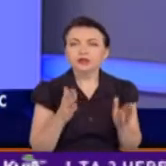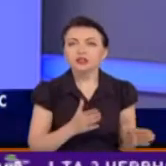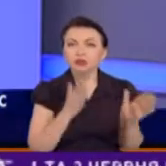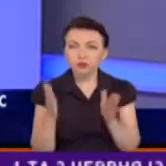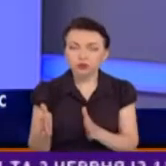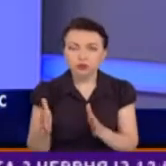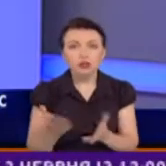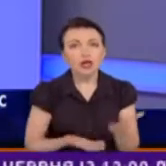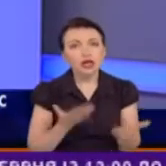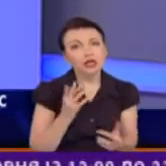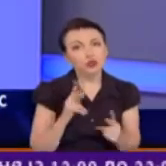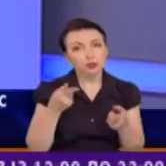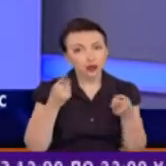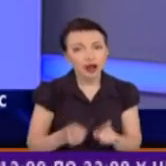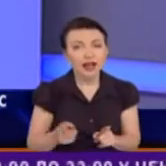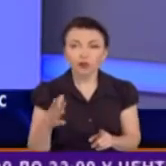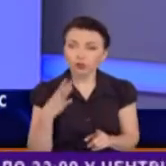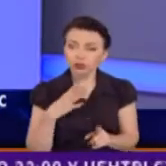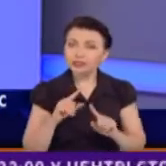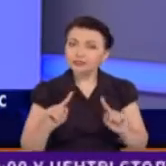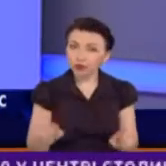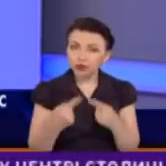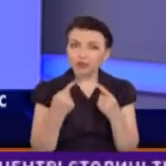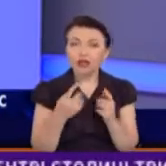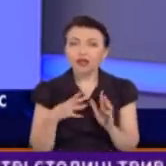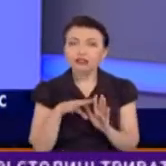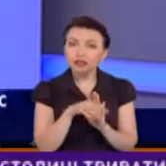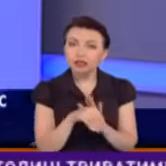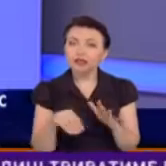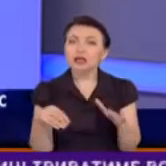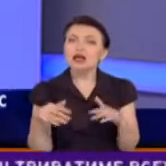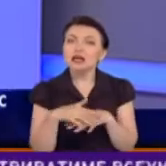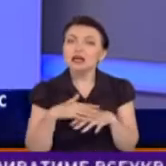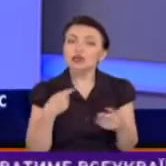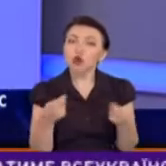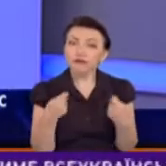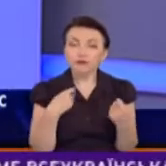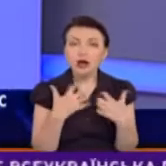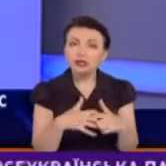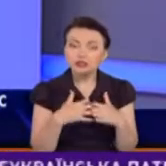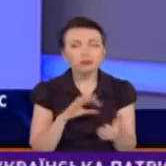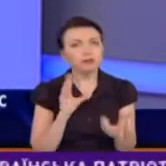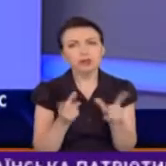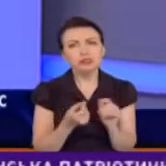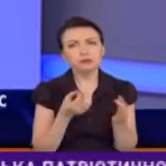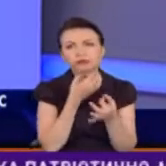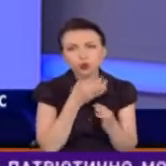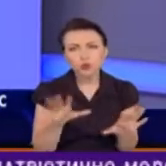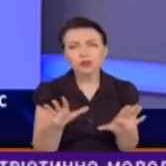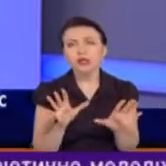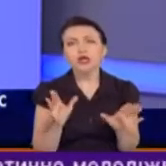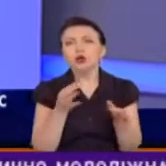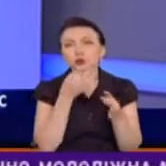відтермінування. Якщо б реально були створені, закладені ринкові механізми, то, в принципі, в